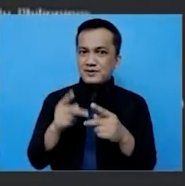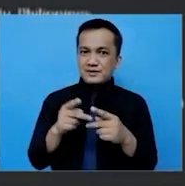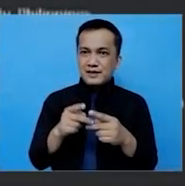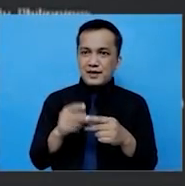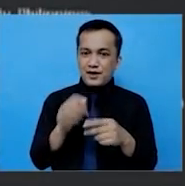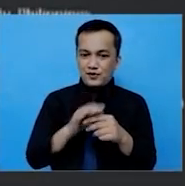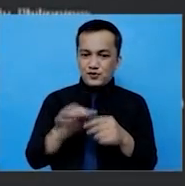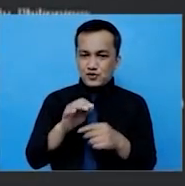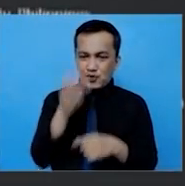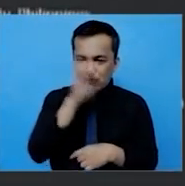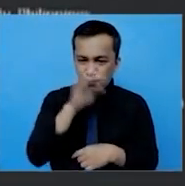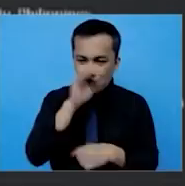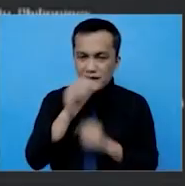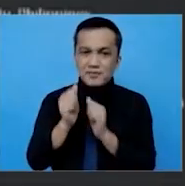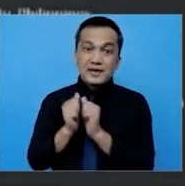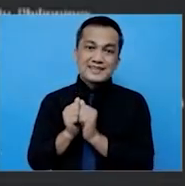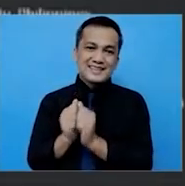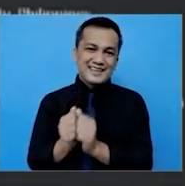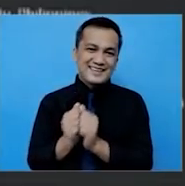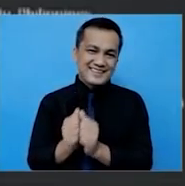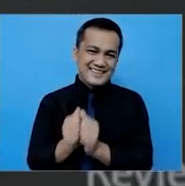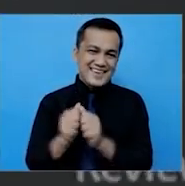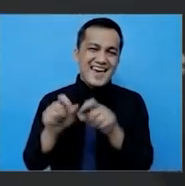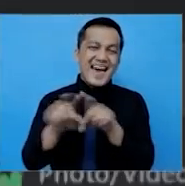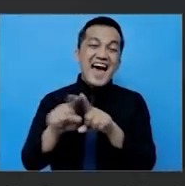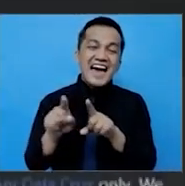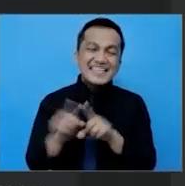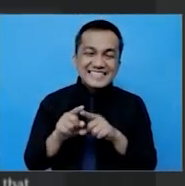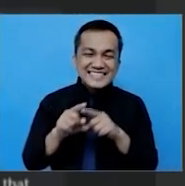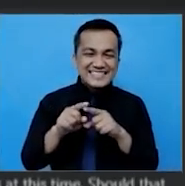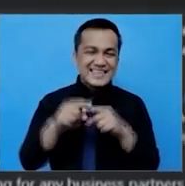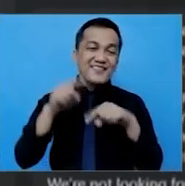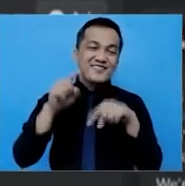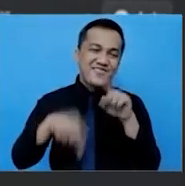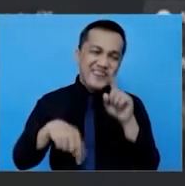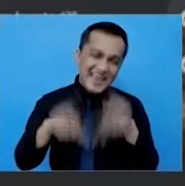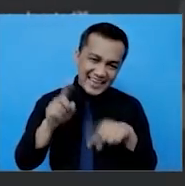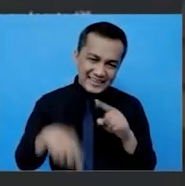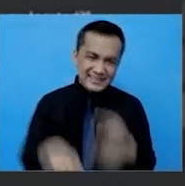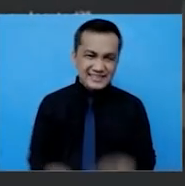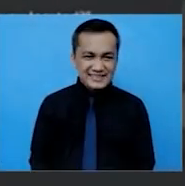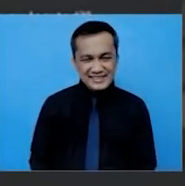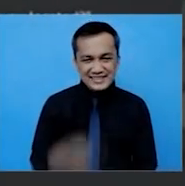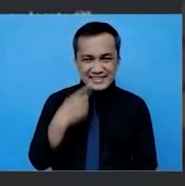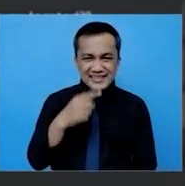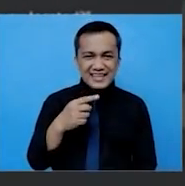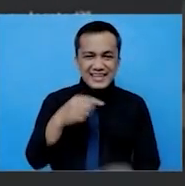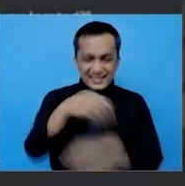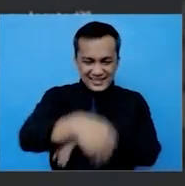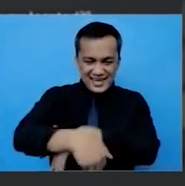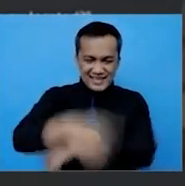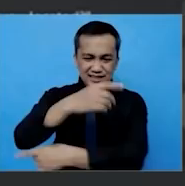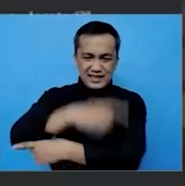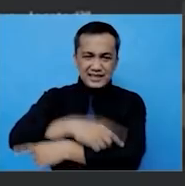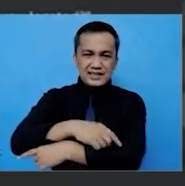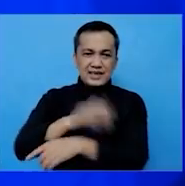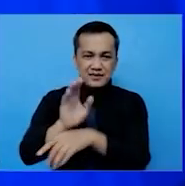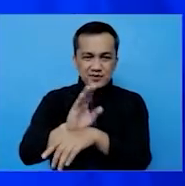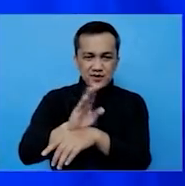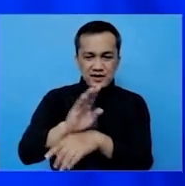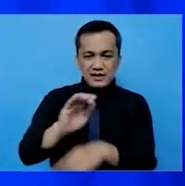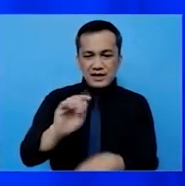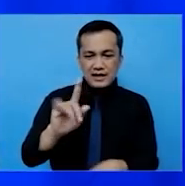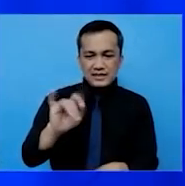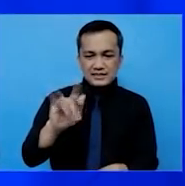may kasamang as a friend. Meron pang mimang through night and day movie na Paolo at Alessandra De Rossi.